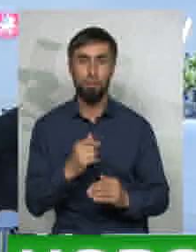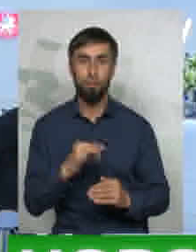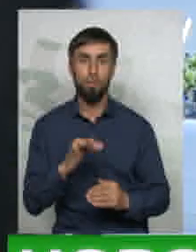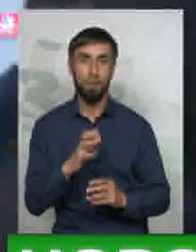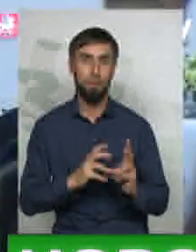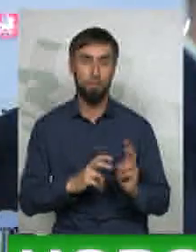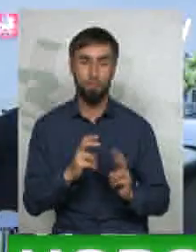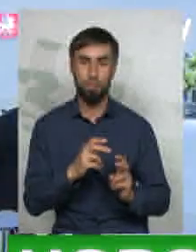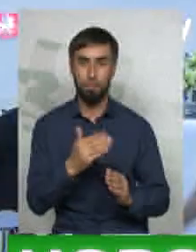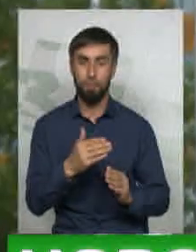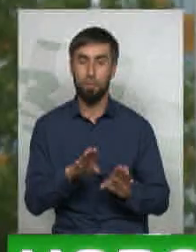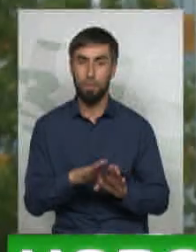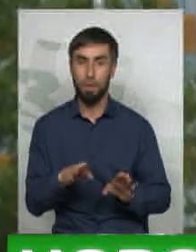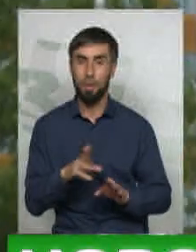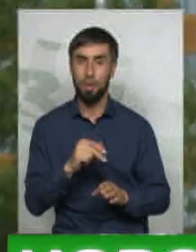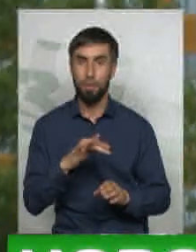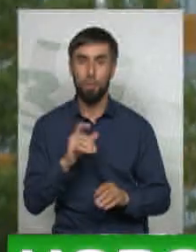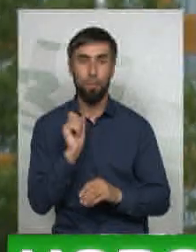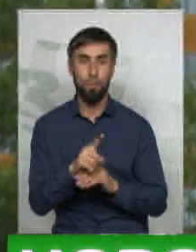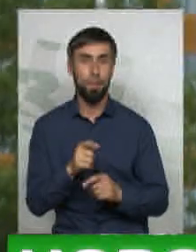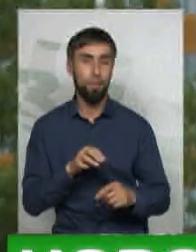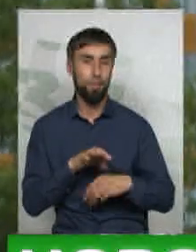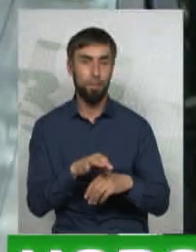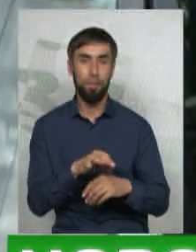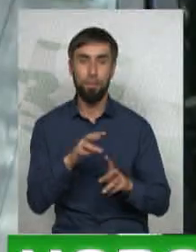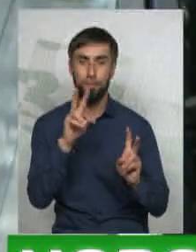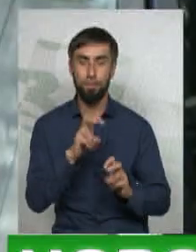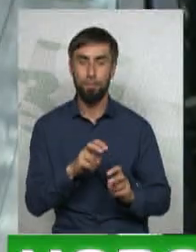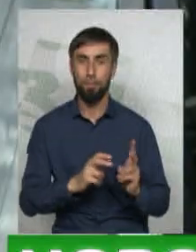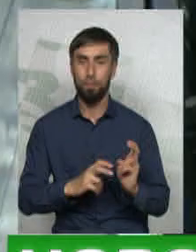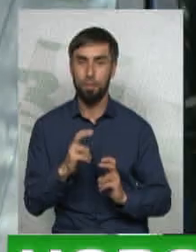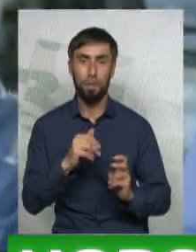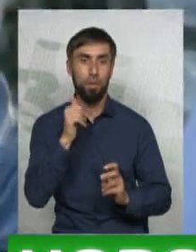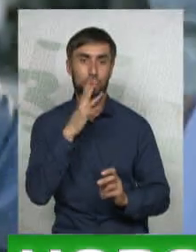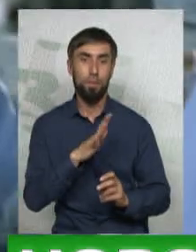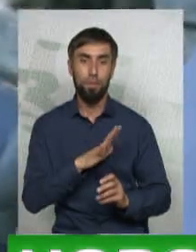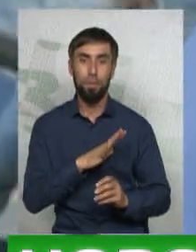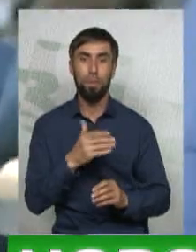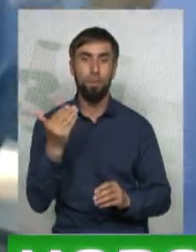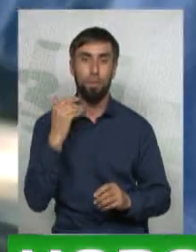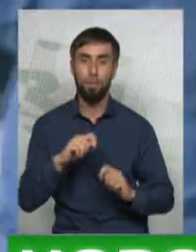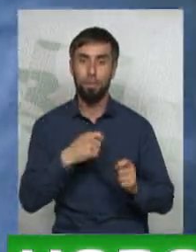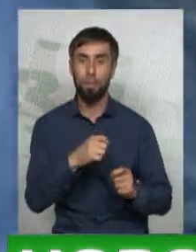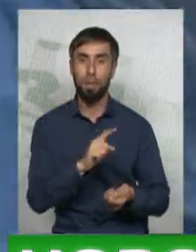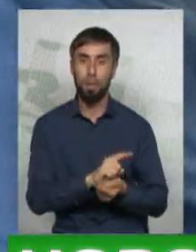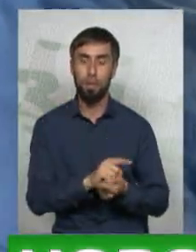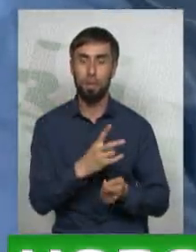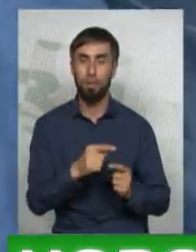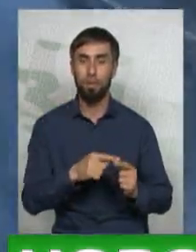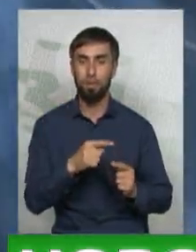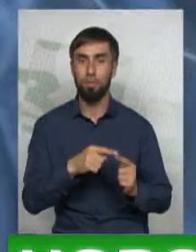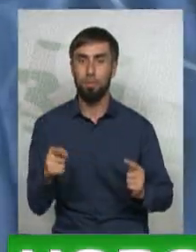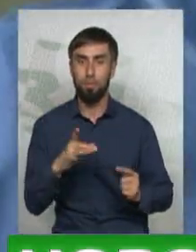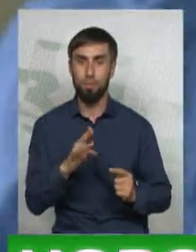с предпринимателей. Также Махмуд Али Калиматов поручил провести ревизию предприятий, которые были прежде переданы в аренду на длительный